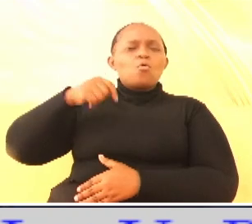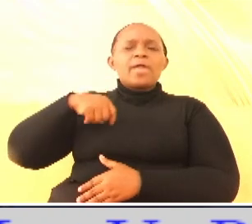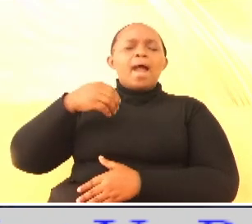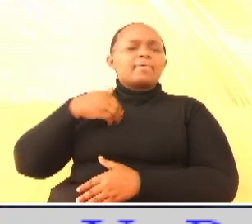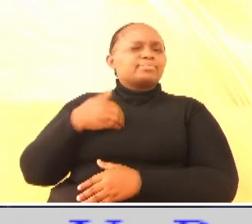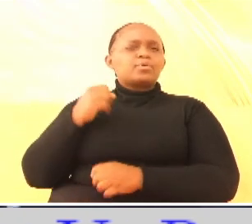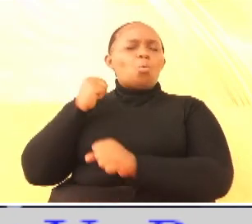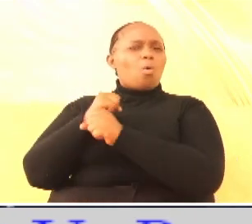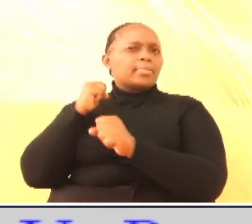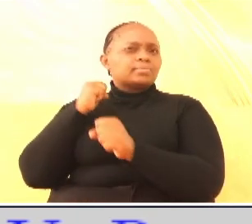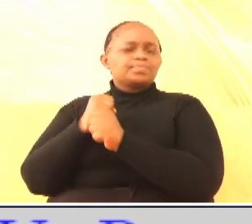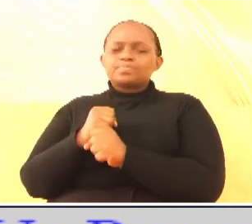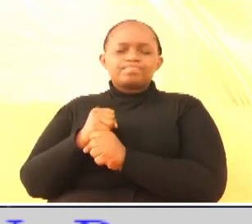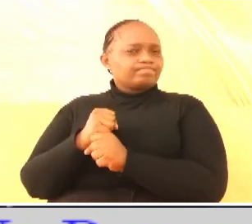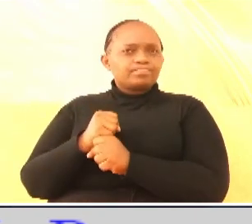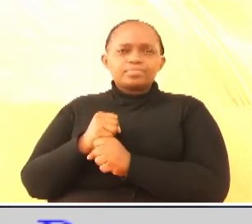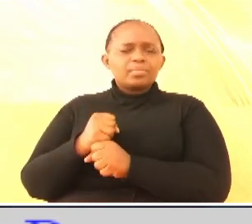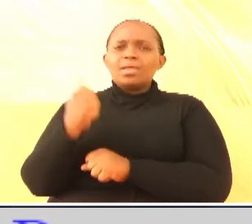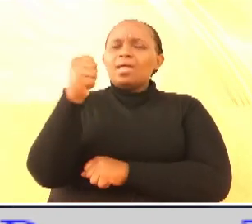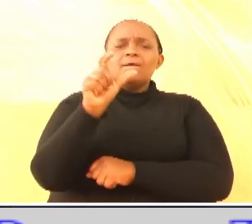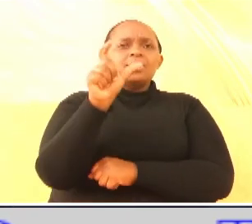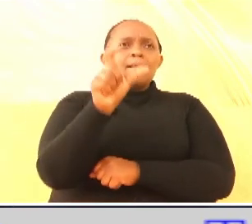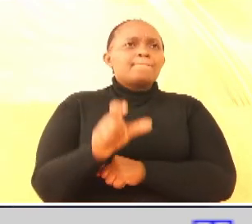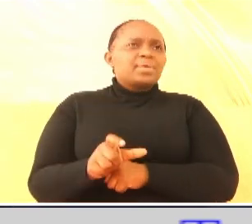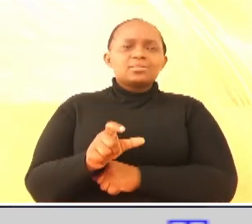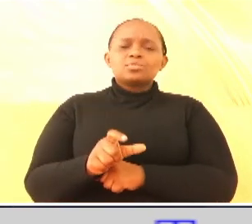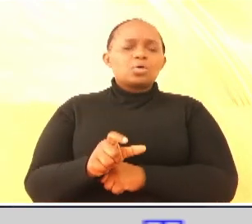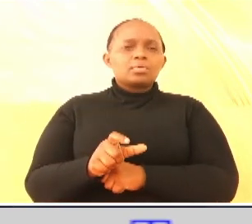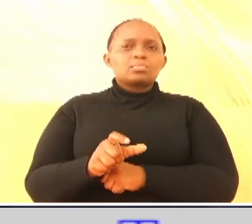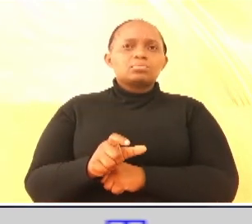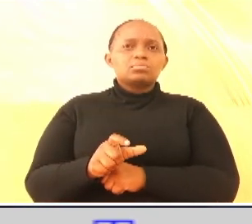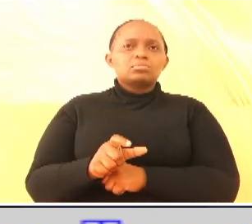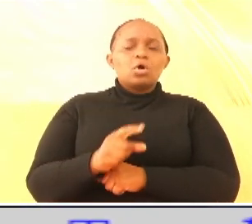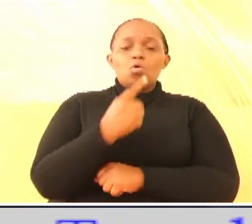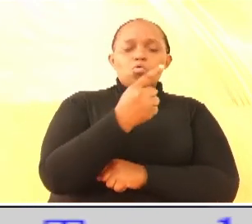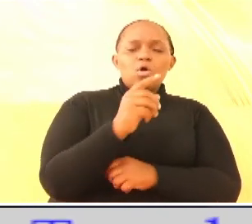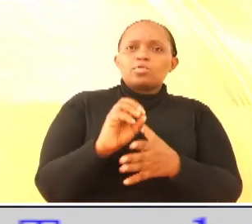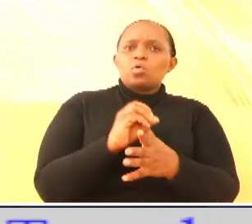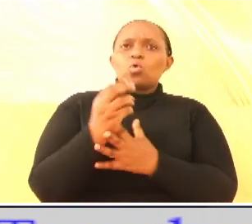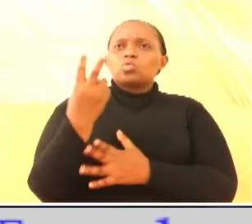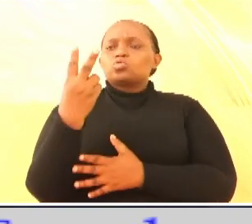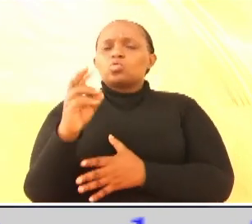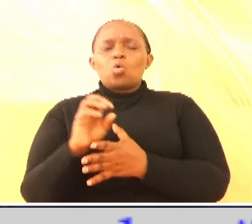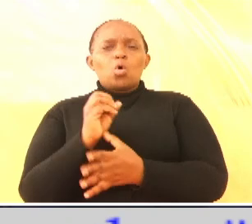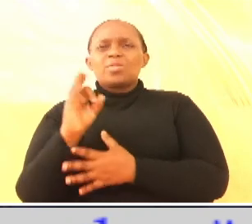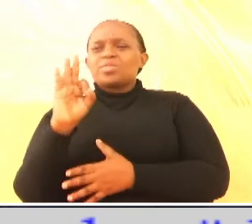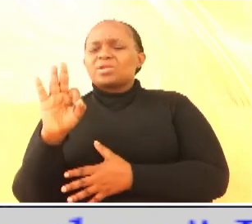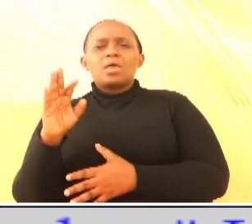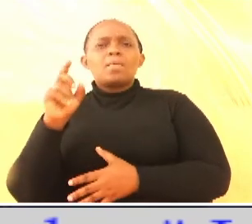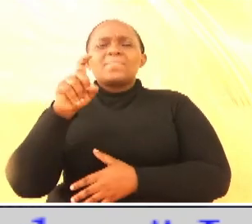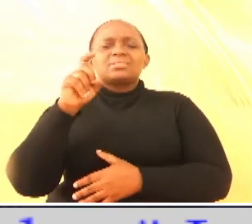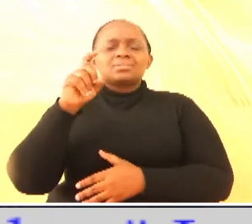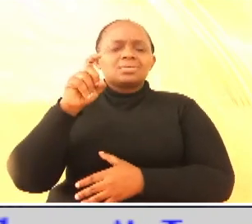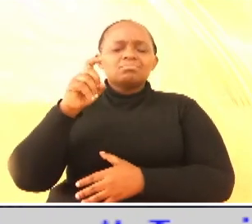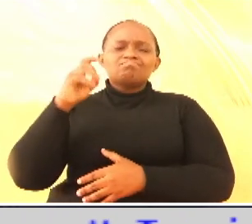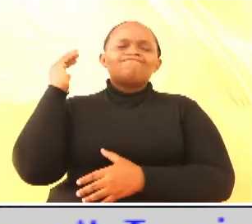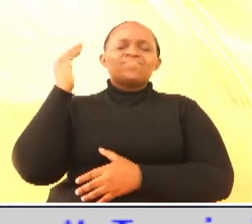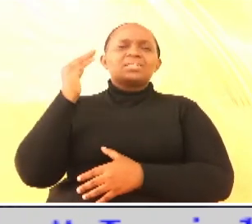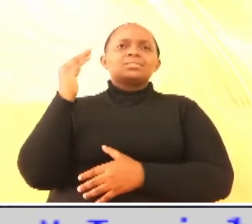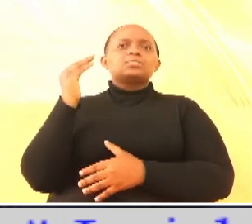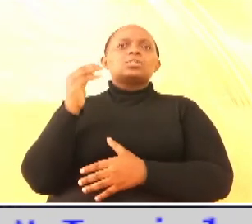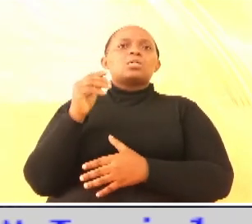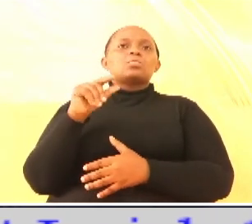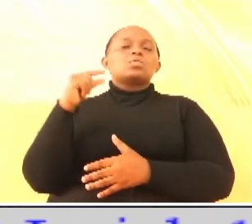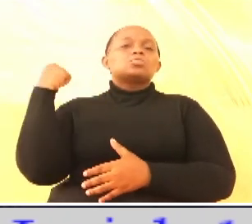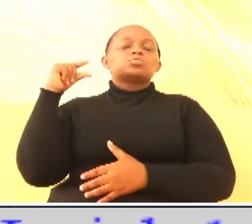Amen. Kila mtu popote alipo, mmoja, wawili, watatu, tumfuate Yesu katika kuwitness. Watu wajue Yesu Kristo.